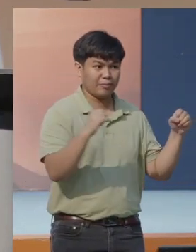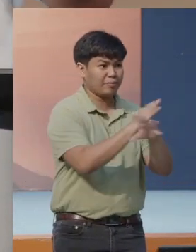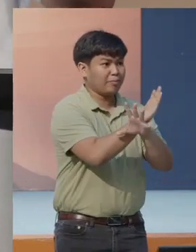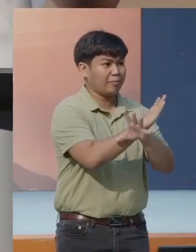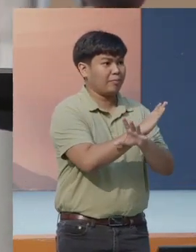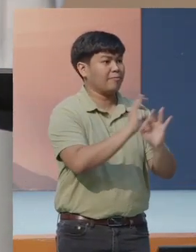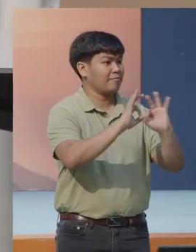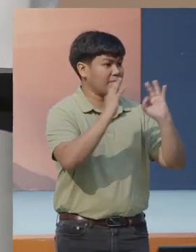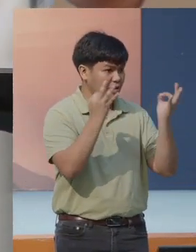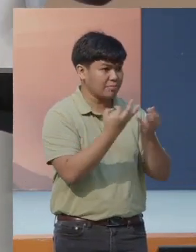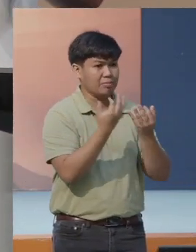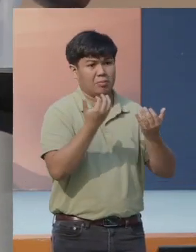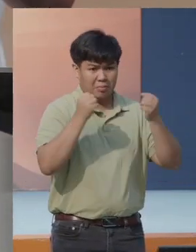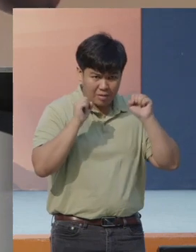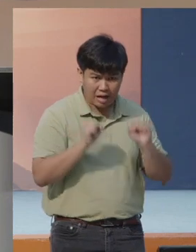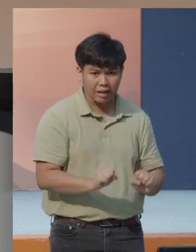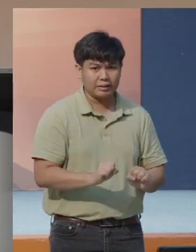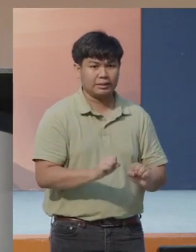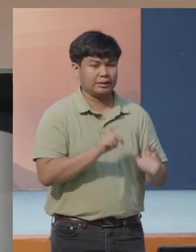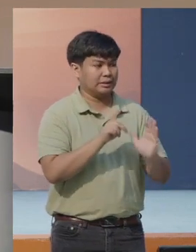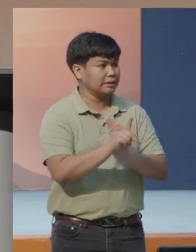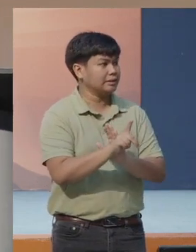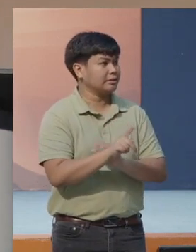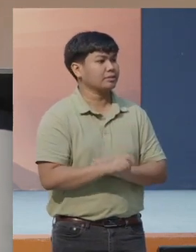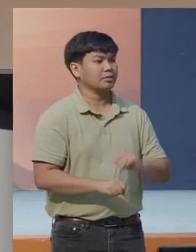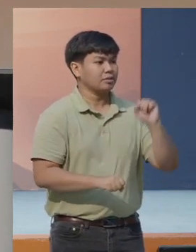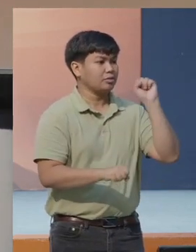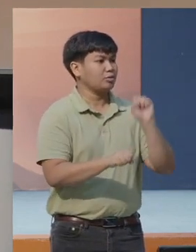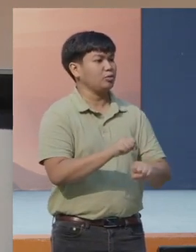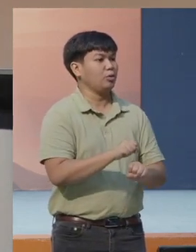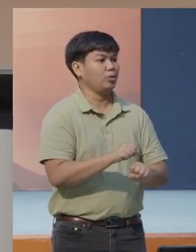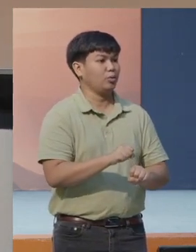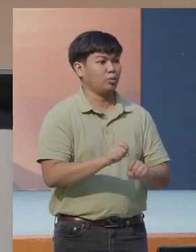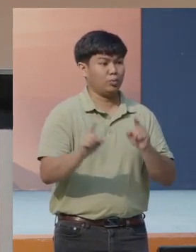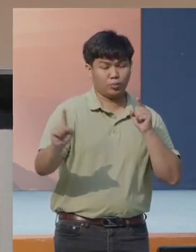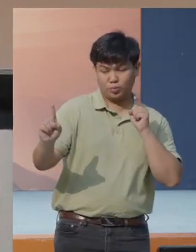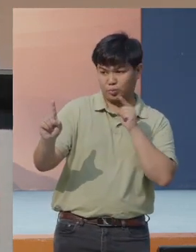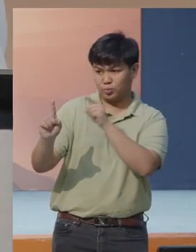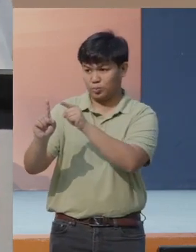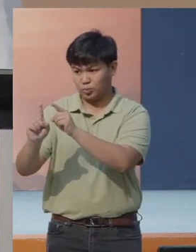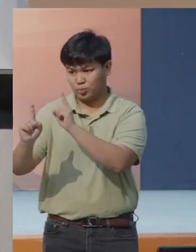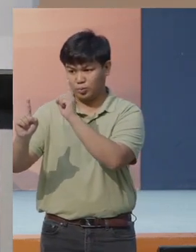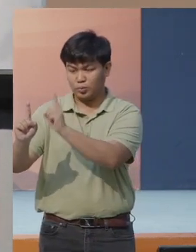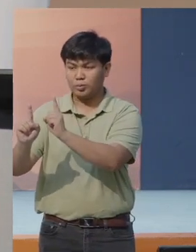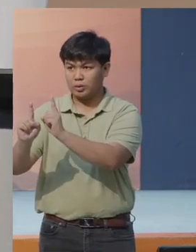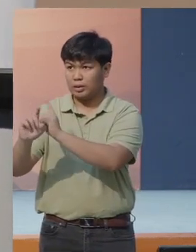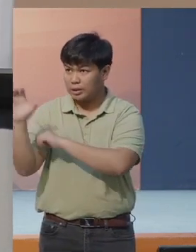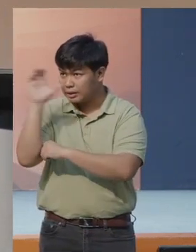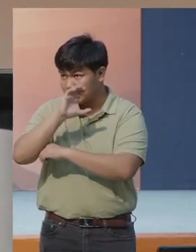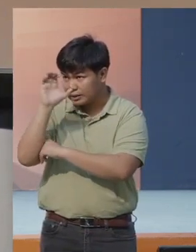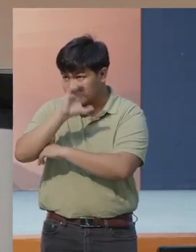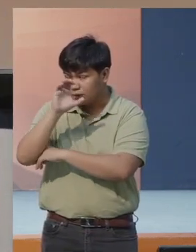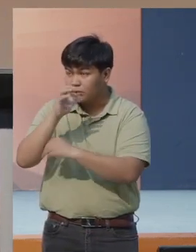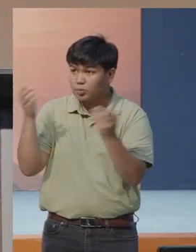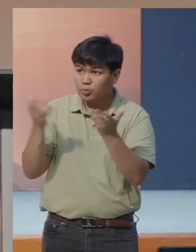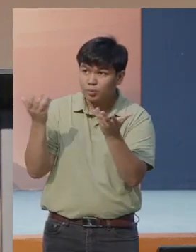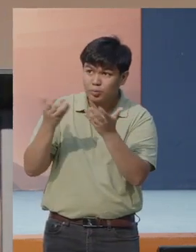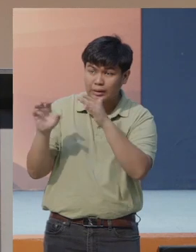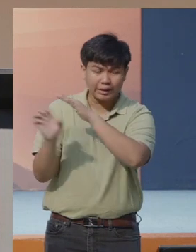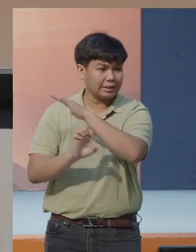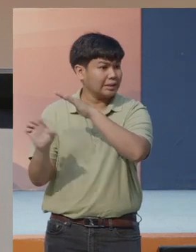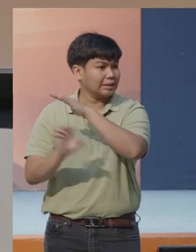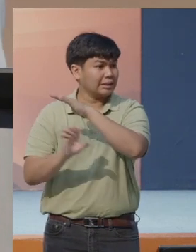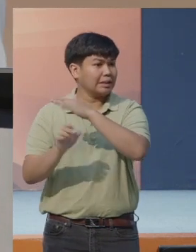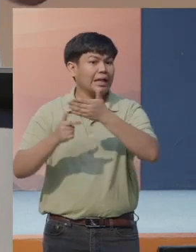nung maghihigante at papatay sa kanya. So pagdating sa gate, kailangan hanapin niya yung mga elders ng city kasi sa gates